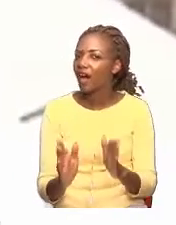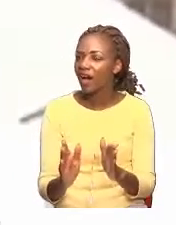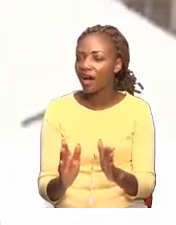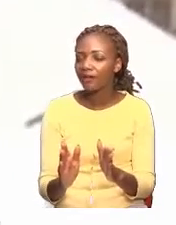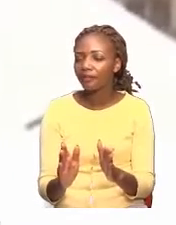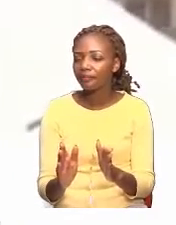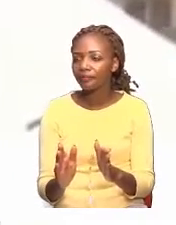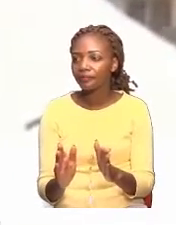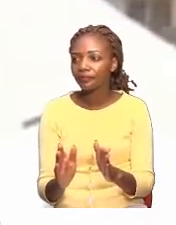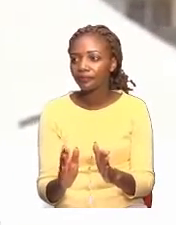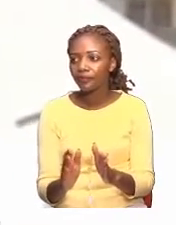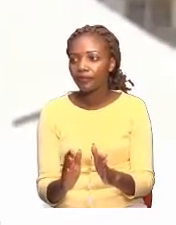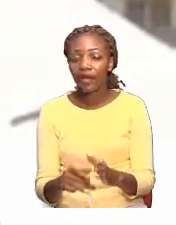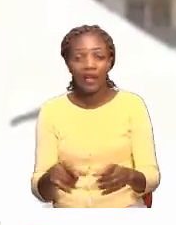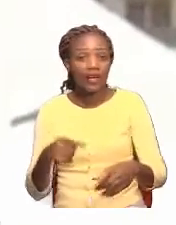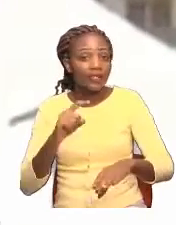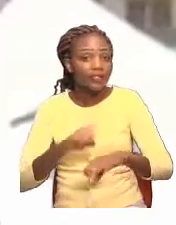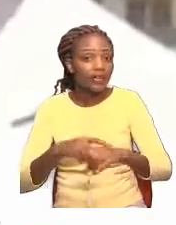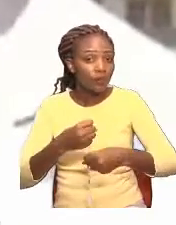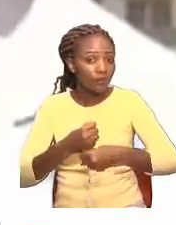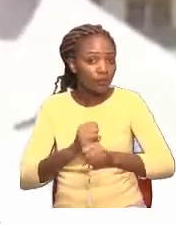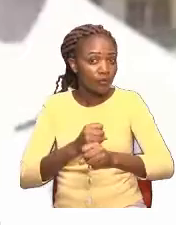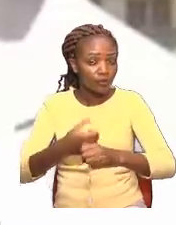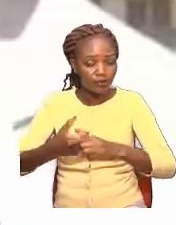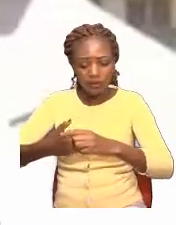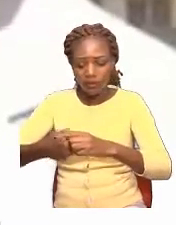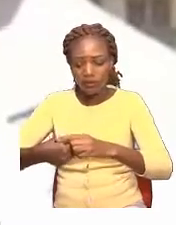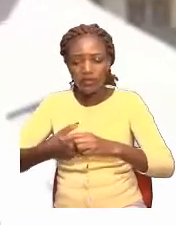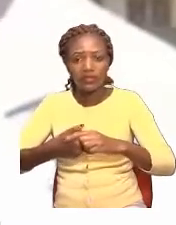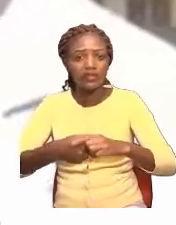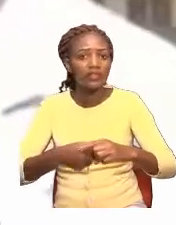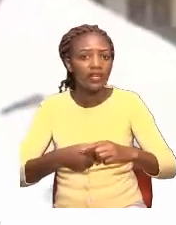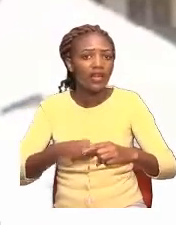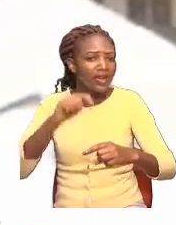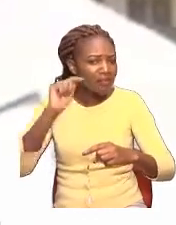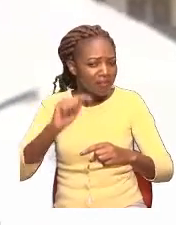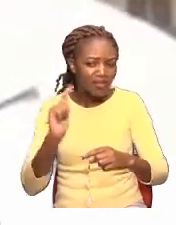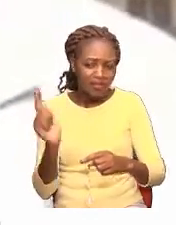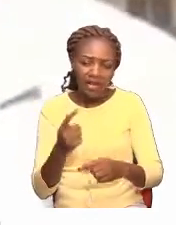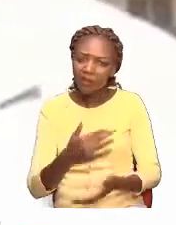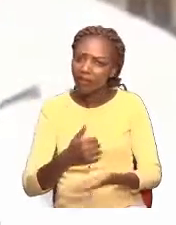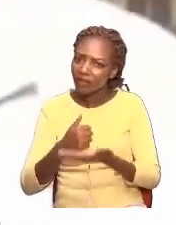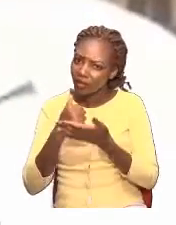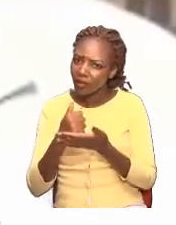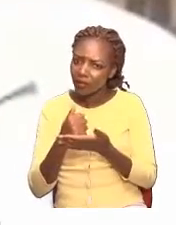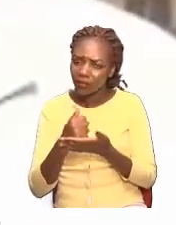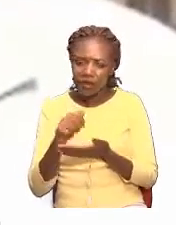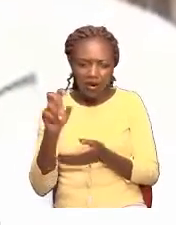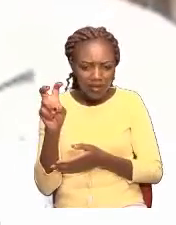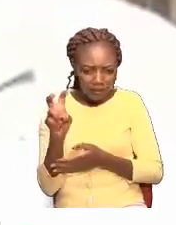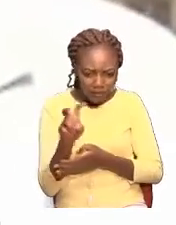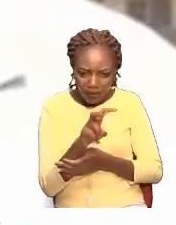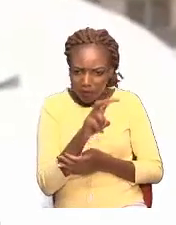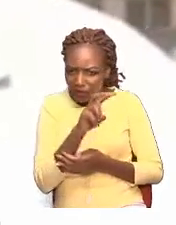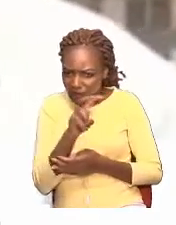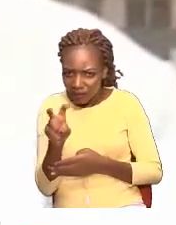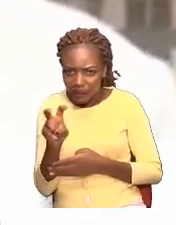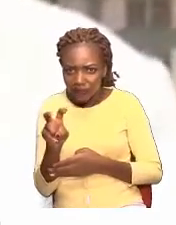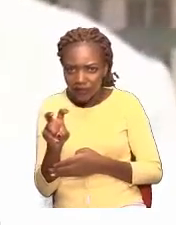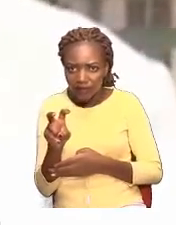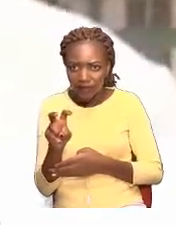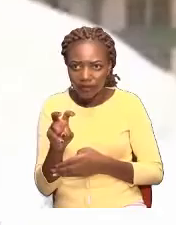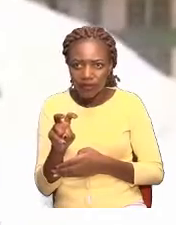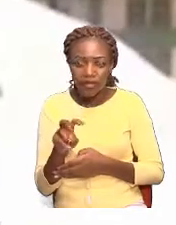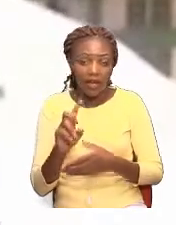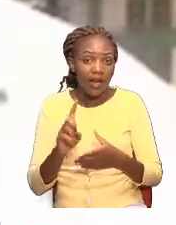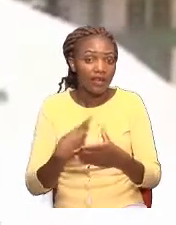tukisalisha mahindi Sasa nafaka kwa jumla aingilie Kati akaus anunue kabla ya kuangal